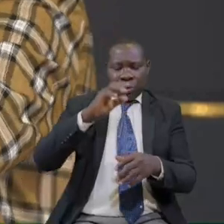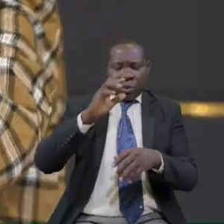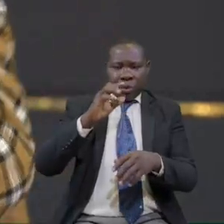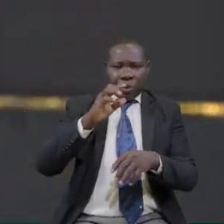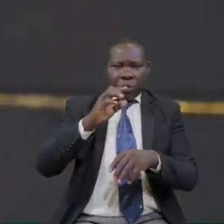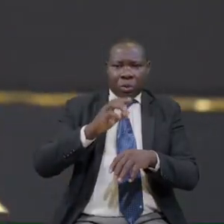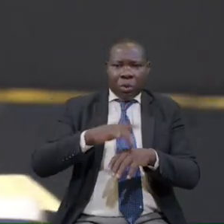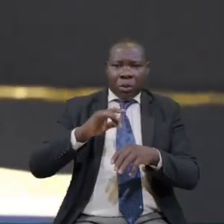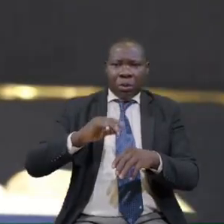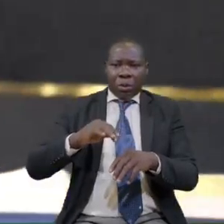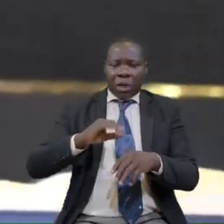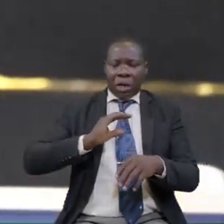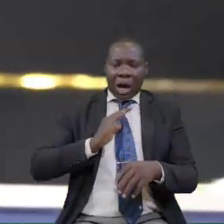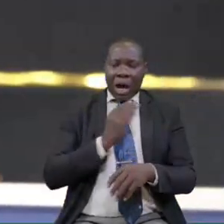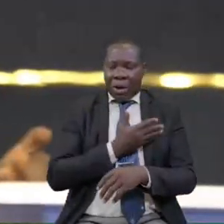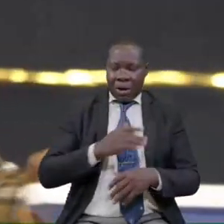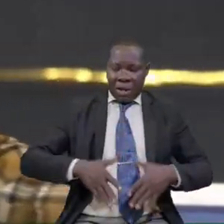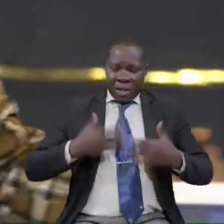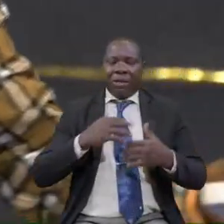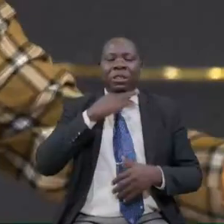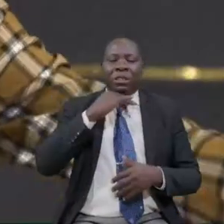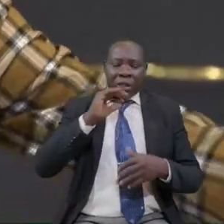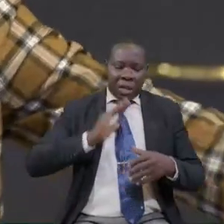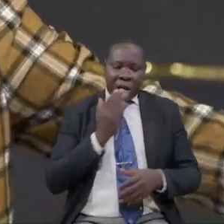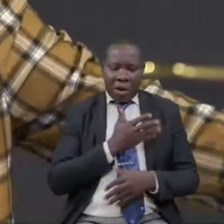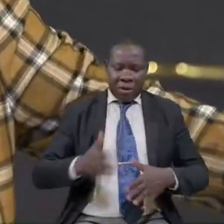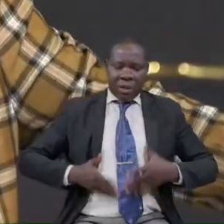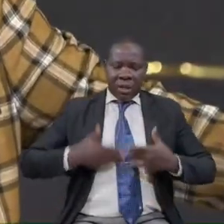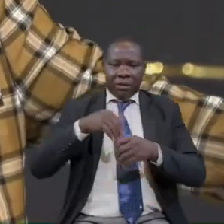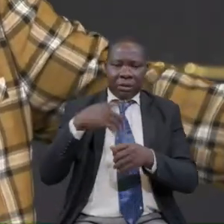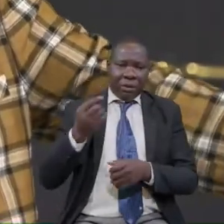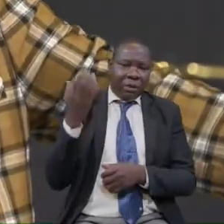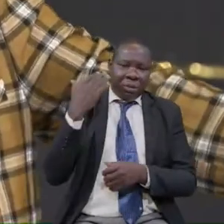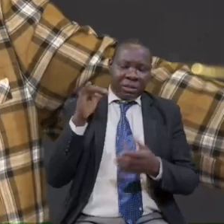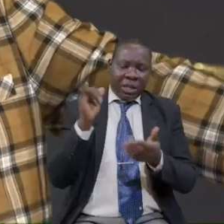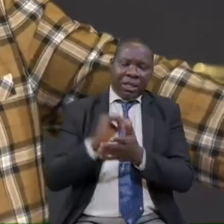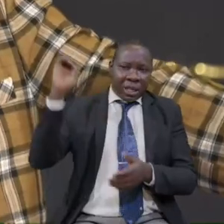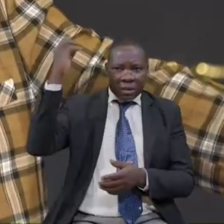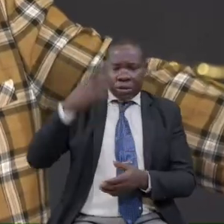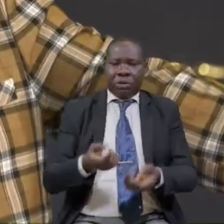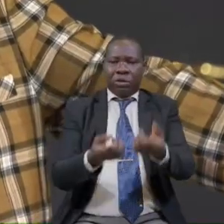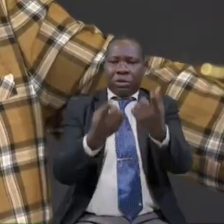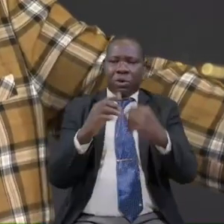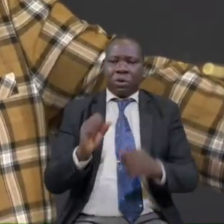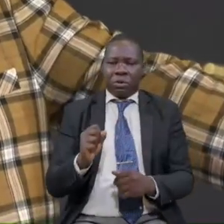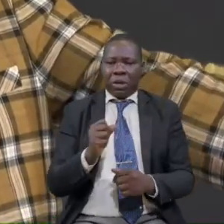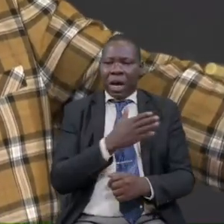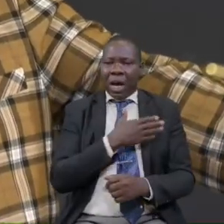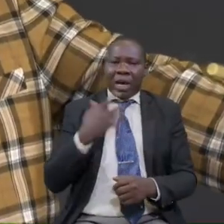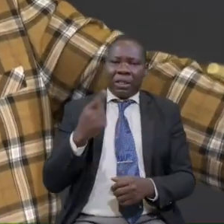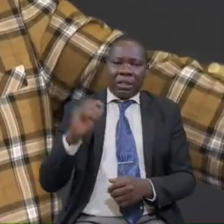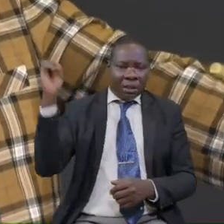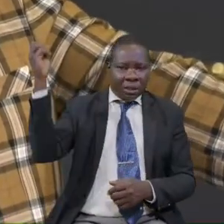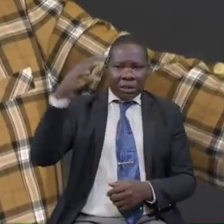qui entache nos vies dans le passé, cette grâce vient. Et la grâce est